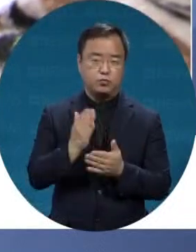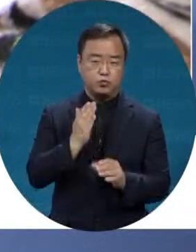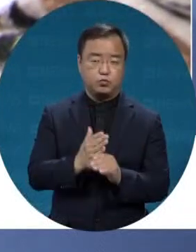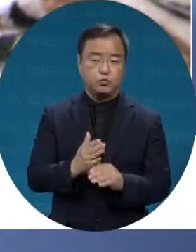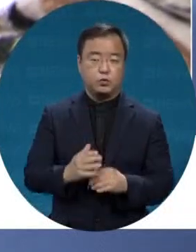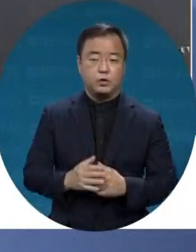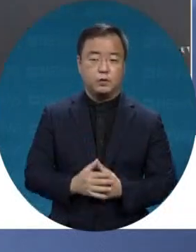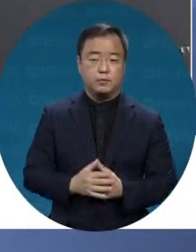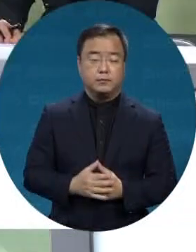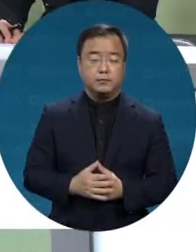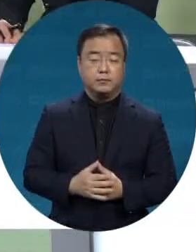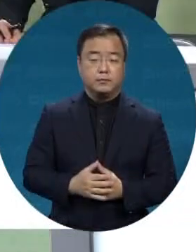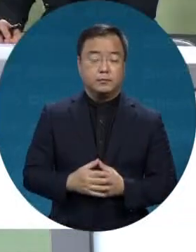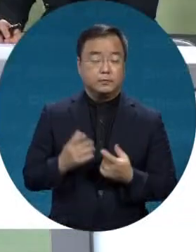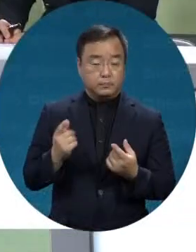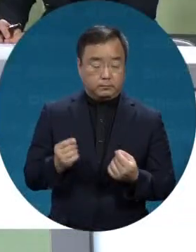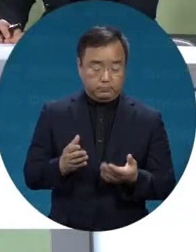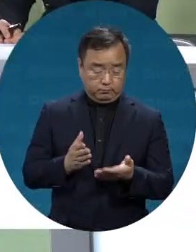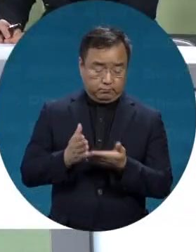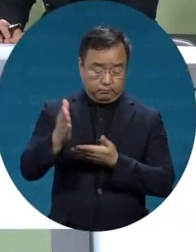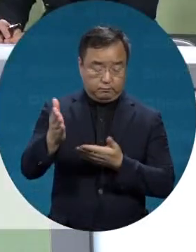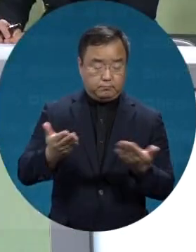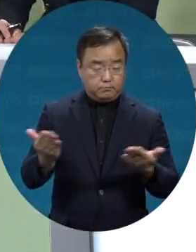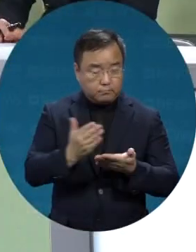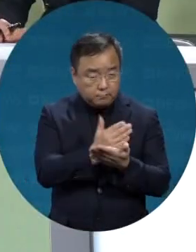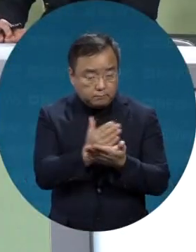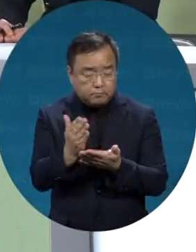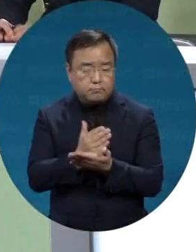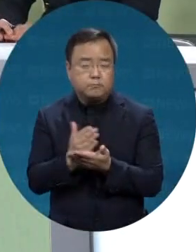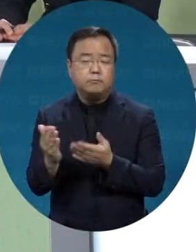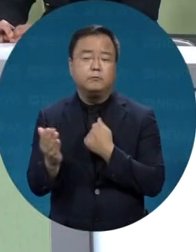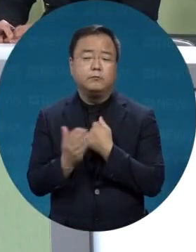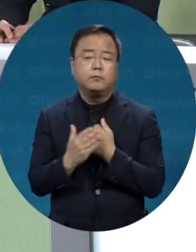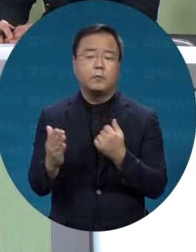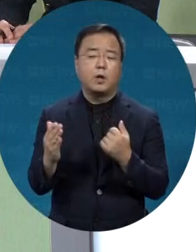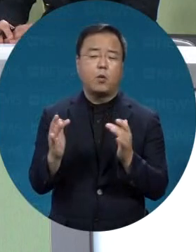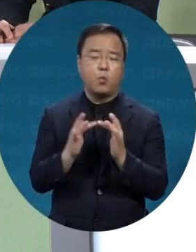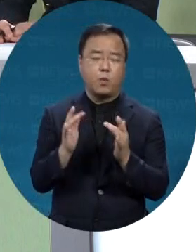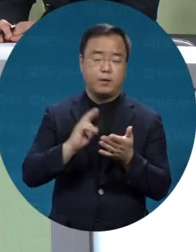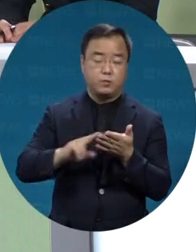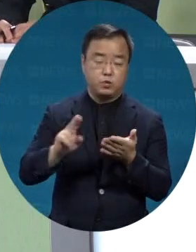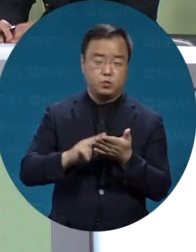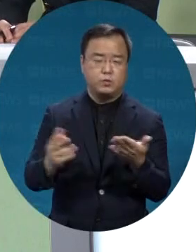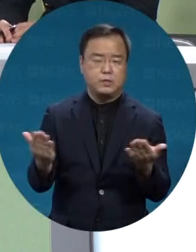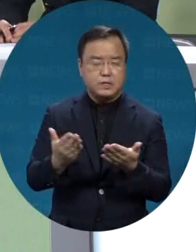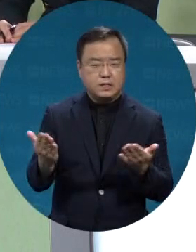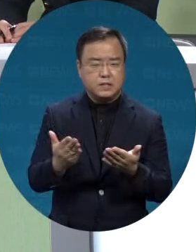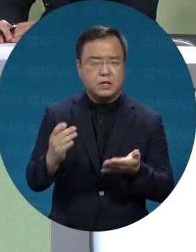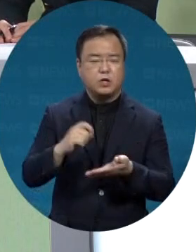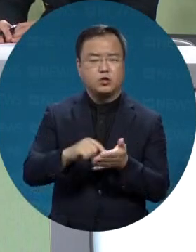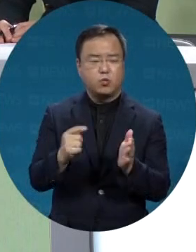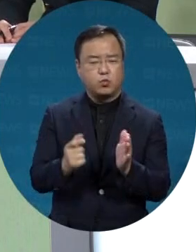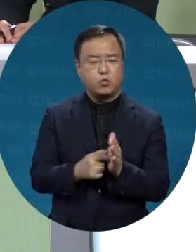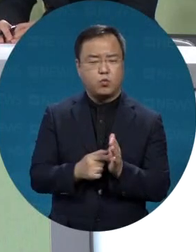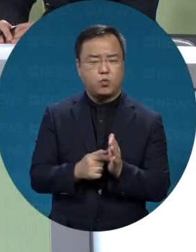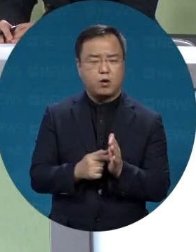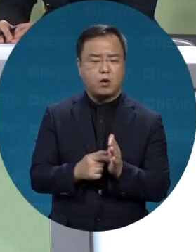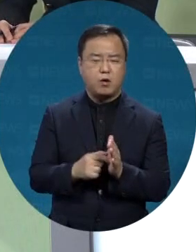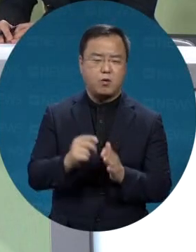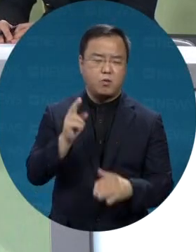네 그런데 이렇게 전문화 분업화 이렇다 보니까 웹툰 작가의 일의 강도가 상당하다라고